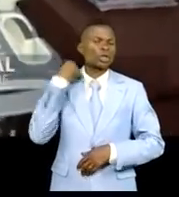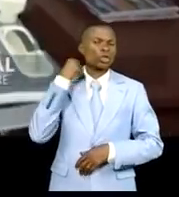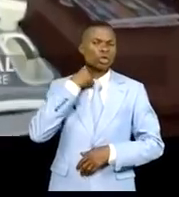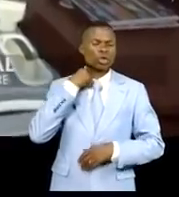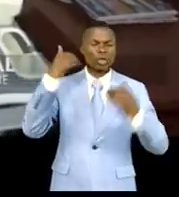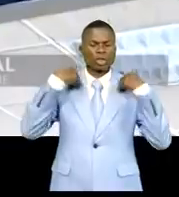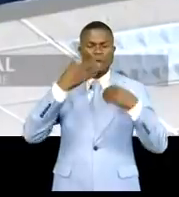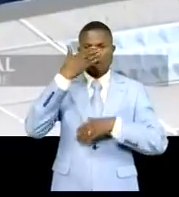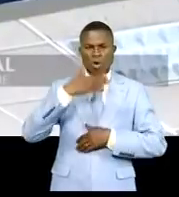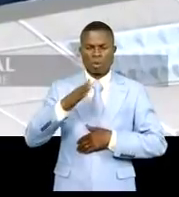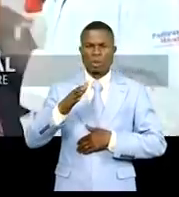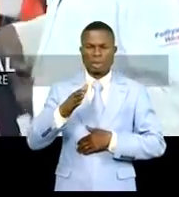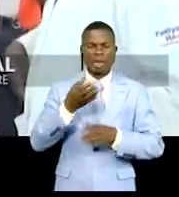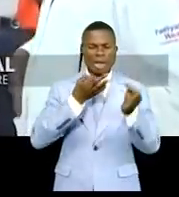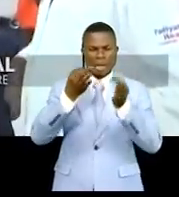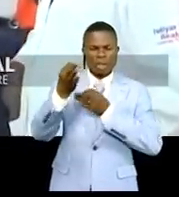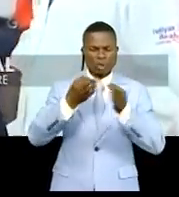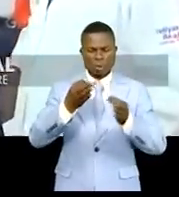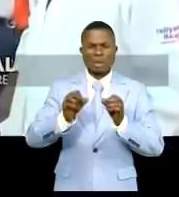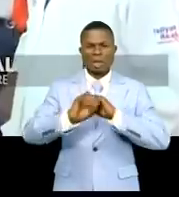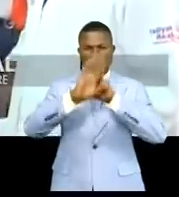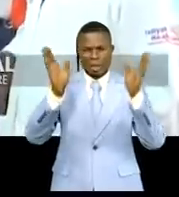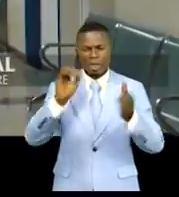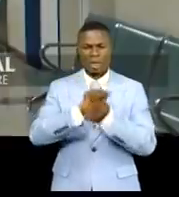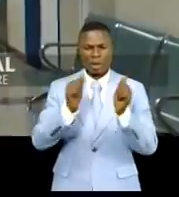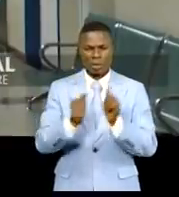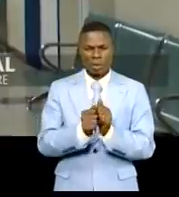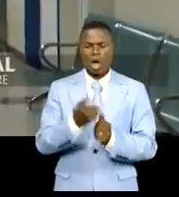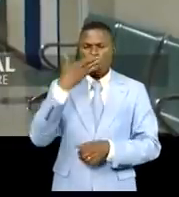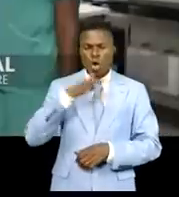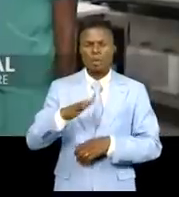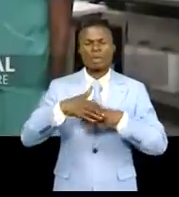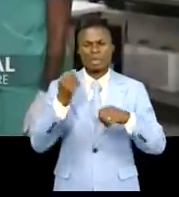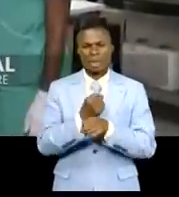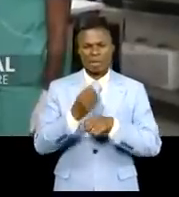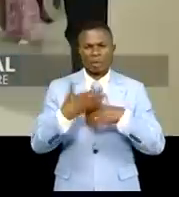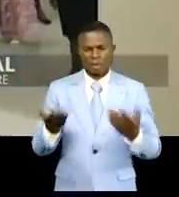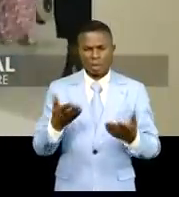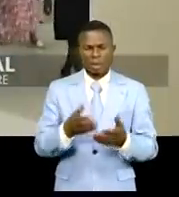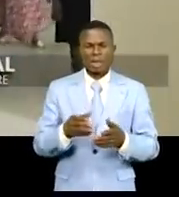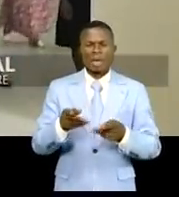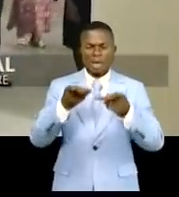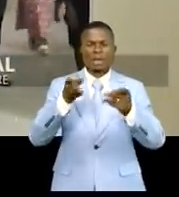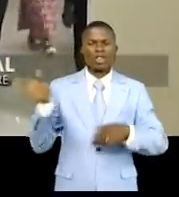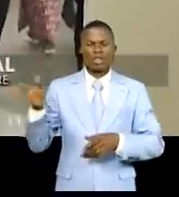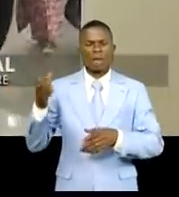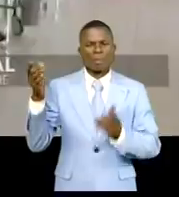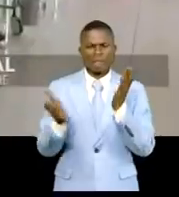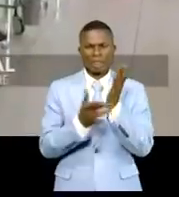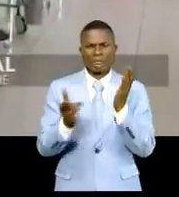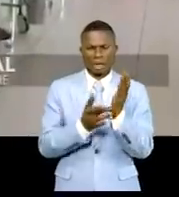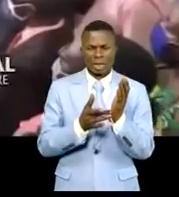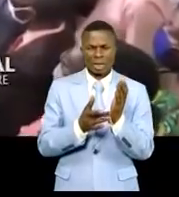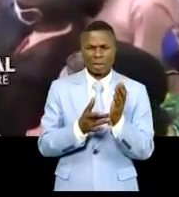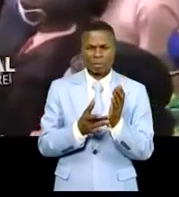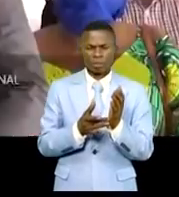après service, a donné des explications sur le procédé de l'hôpital. Vu le plateau technique du partenaire du Fonds forestier national,